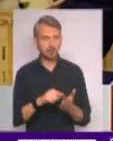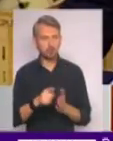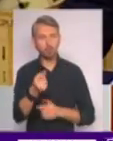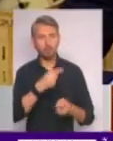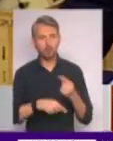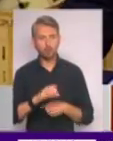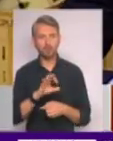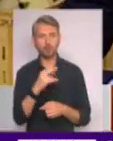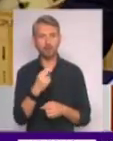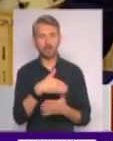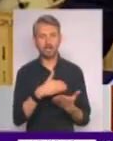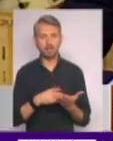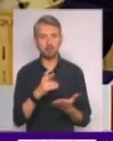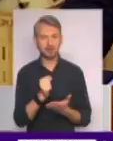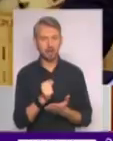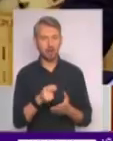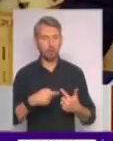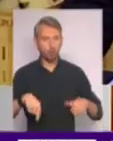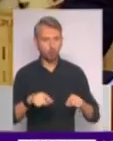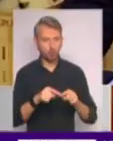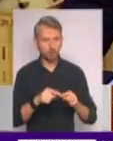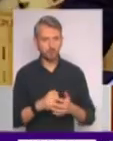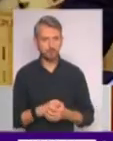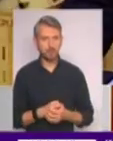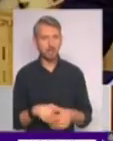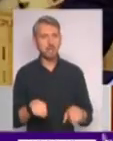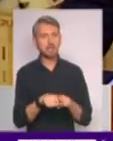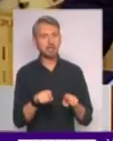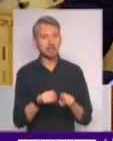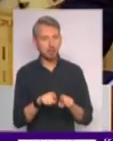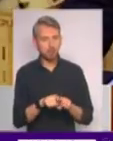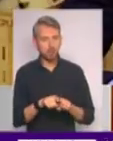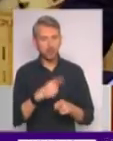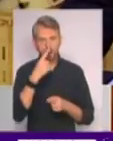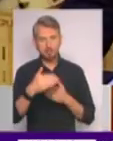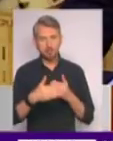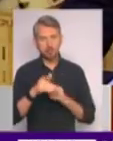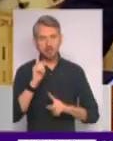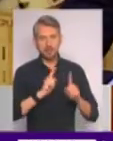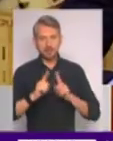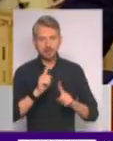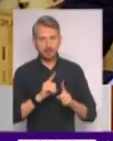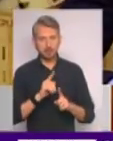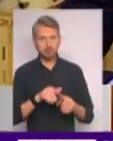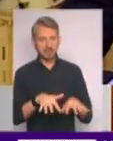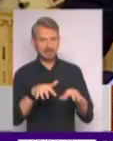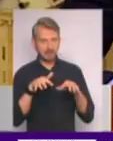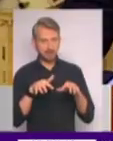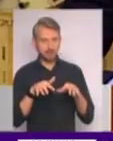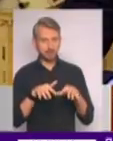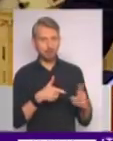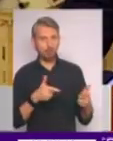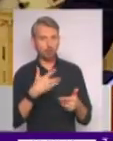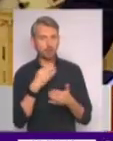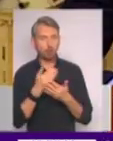повернути соціальний хліб якраз на округ. Так само в найближче засідання сесійне готую